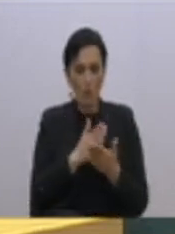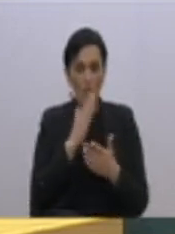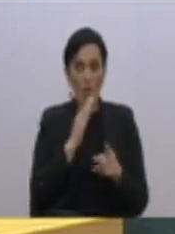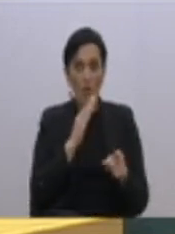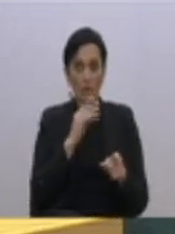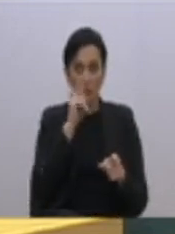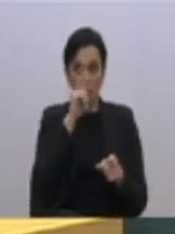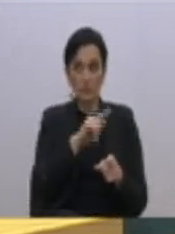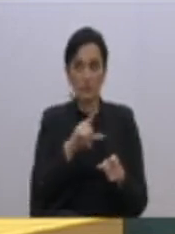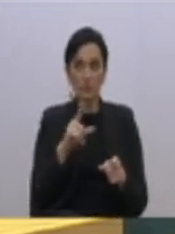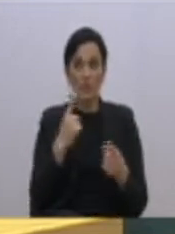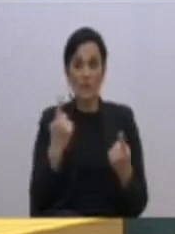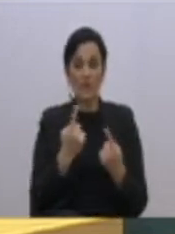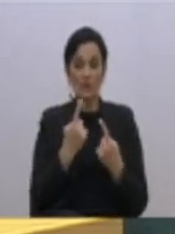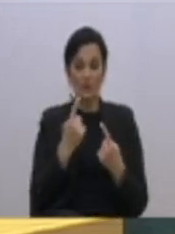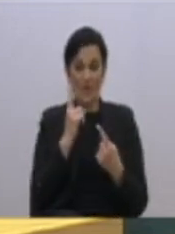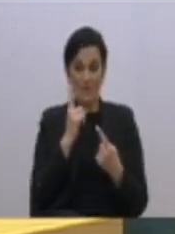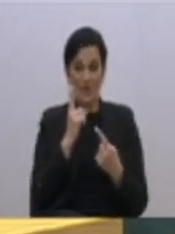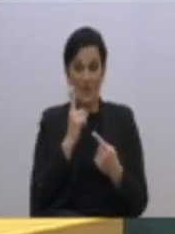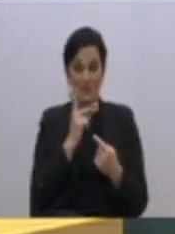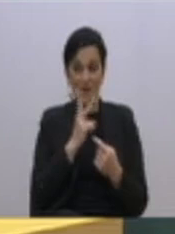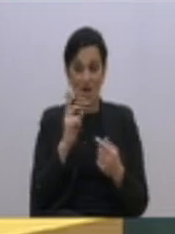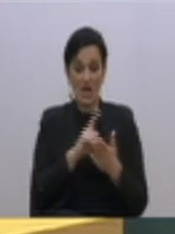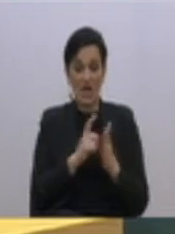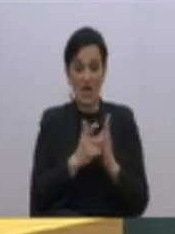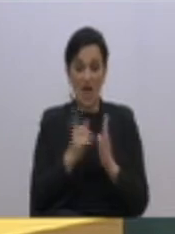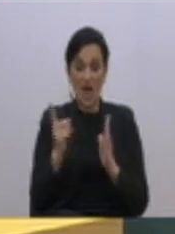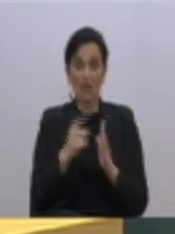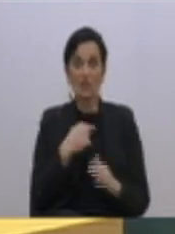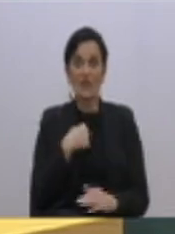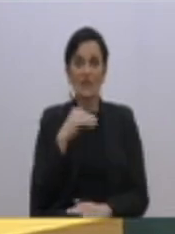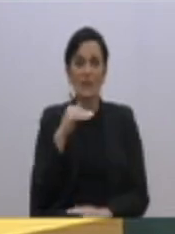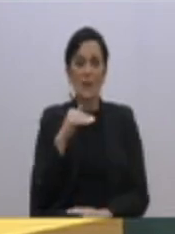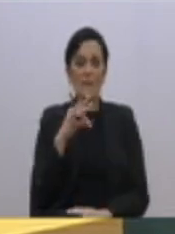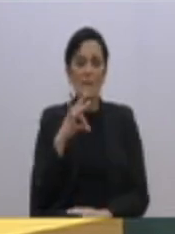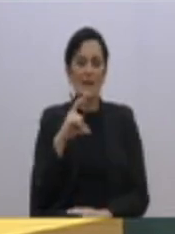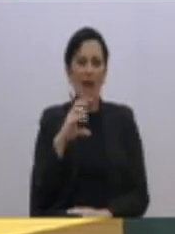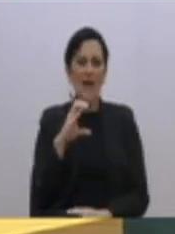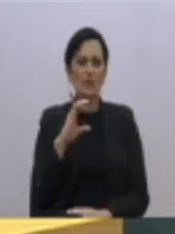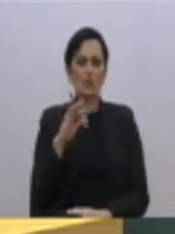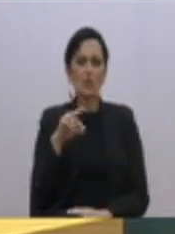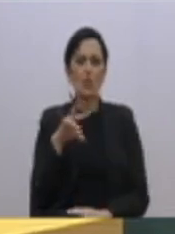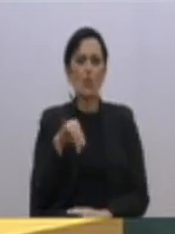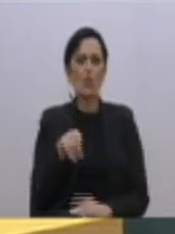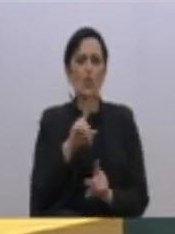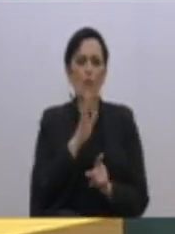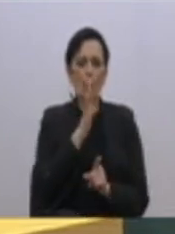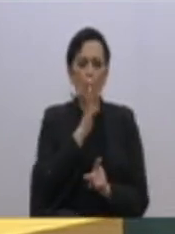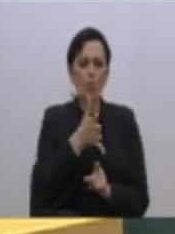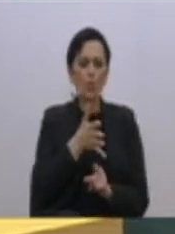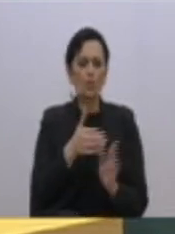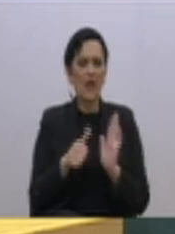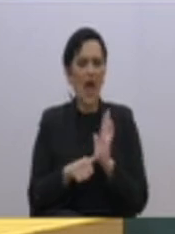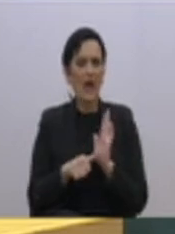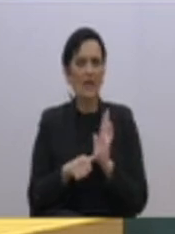ვიდრე ჩვეულებრივ პირველ კლასში მოვიდოდნენ ბავშვები, ჩვენ ჰქონდა ფრესკული. ფრესკული იყო 5 წლის, 6 წლის